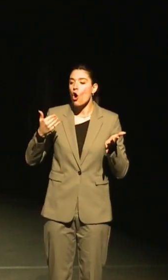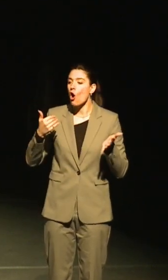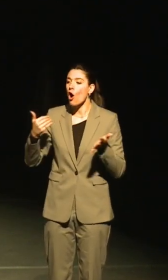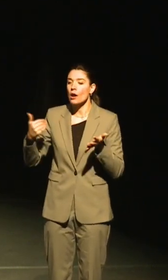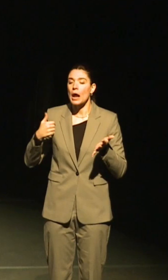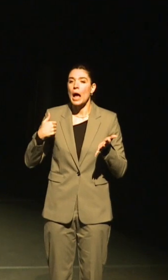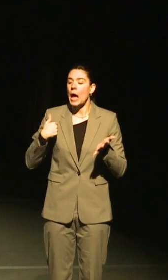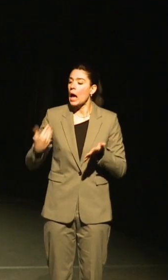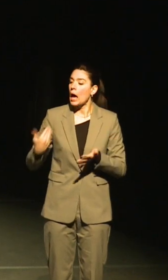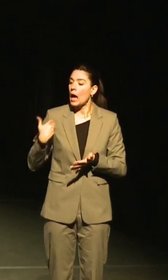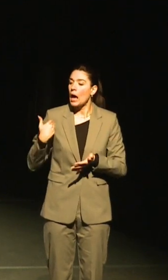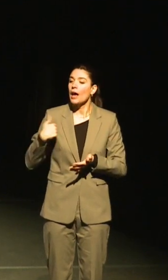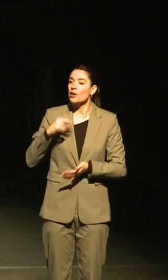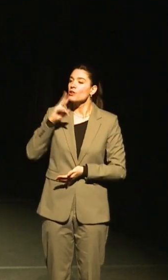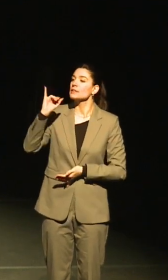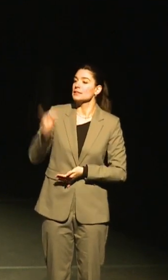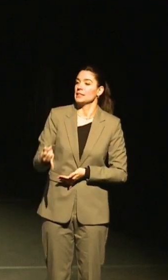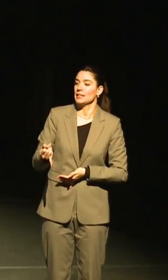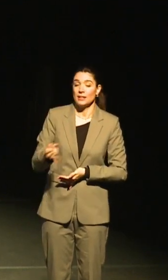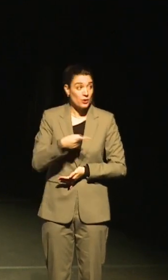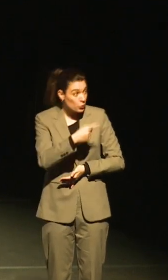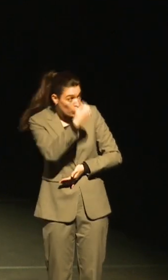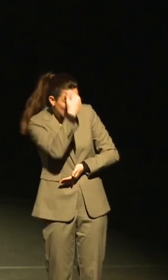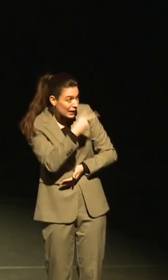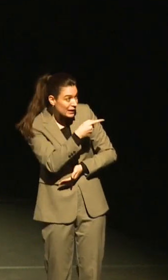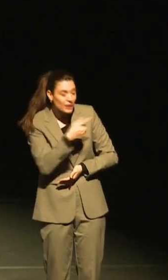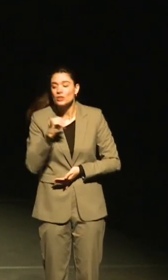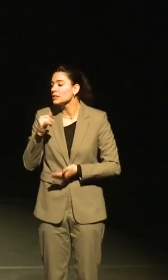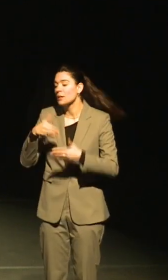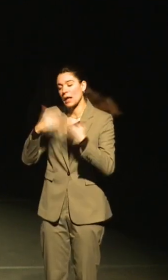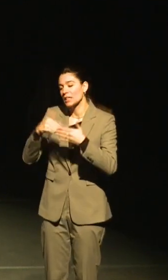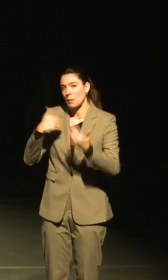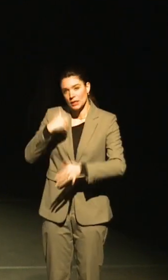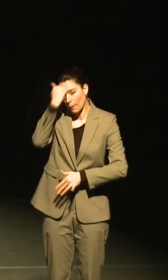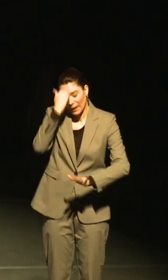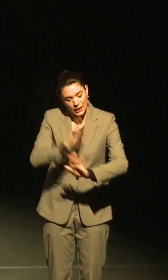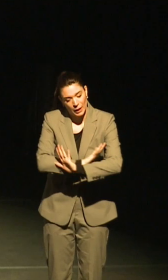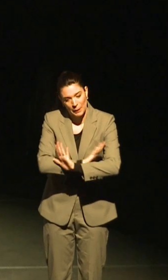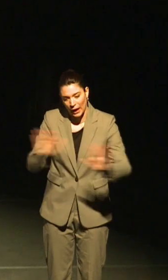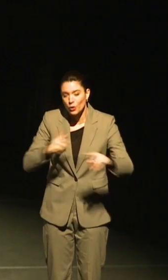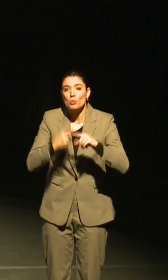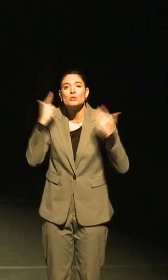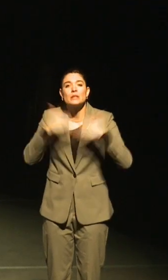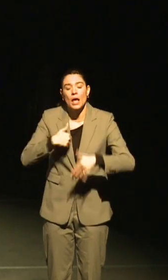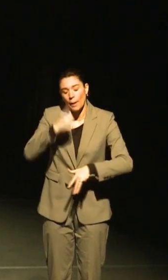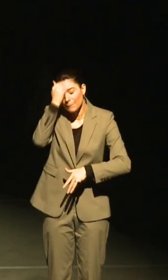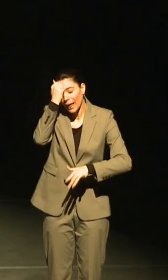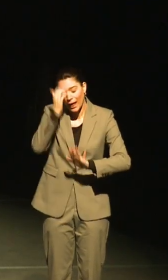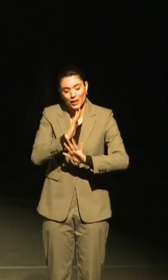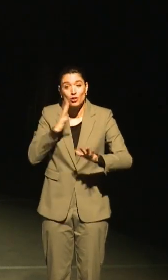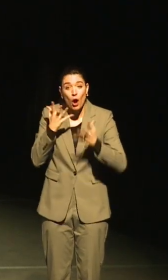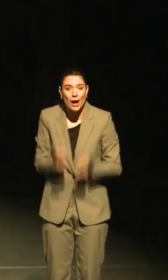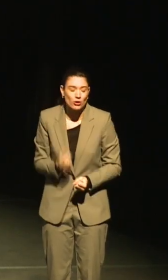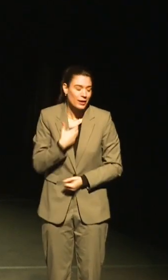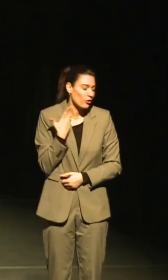a cena a festeggiare ti sei mai pentito ma io me ne pento ogni mattina e poi ogni sera ogni sera